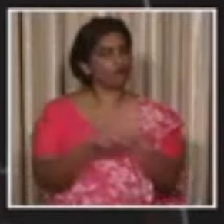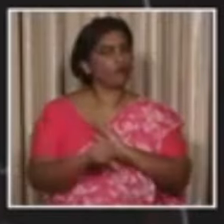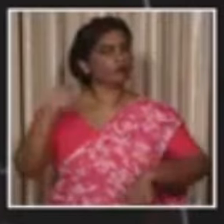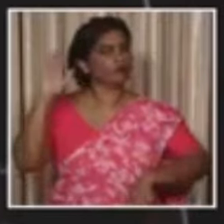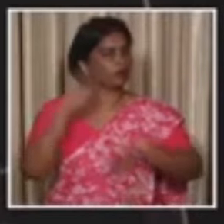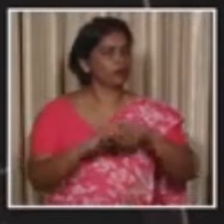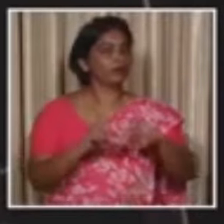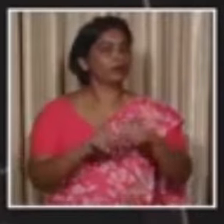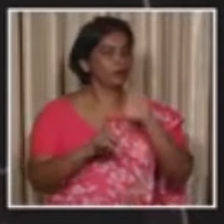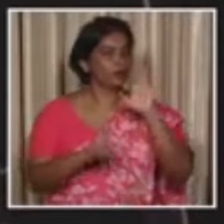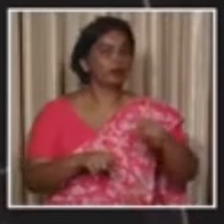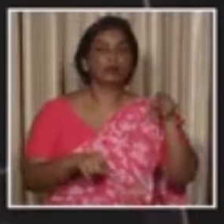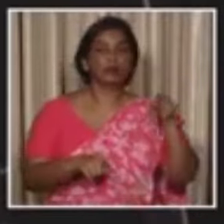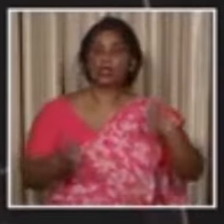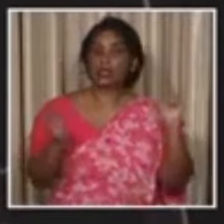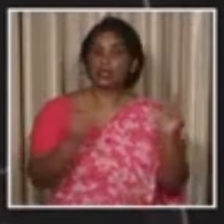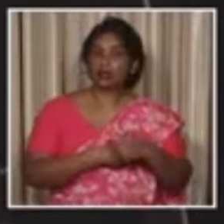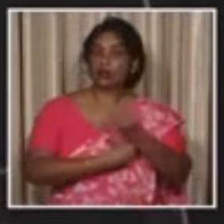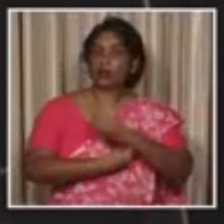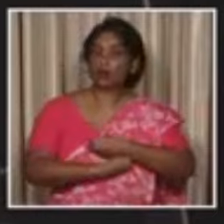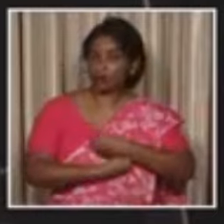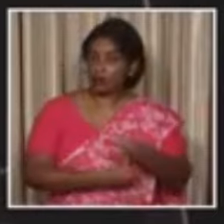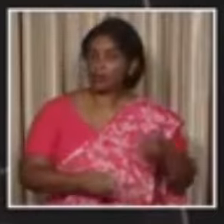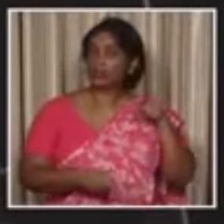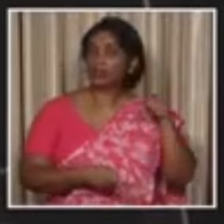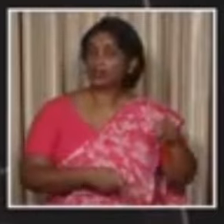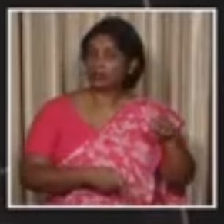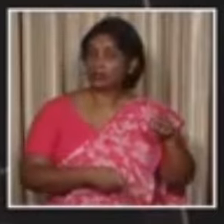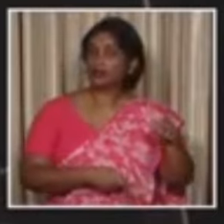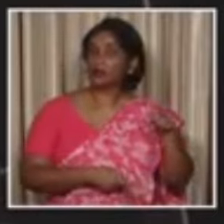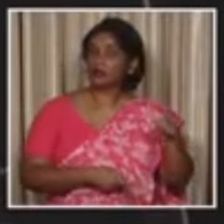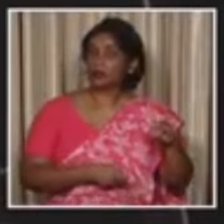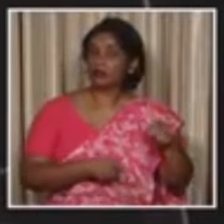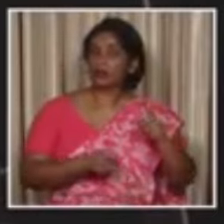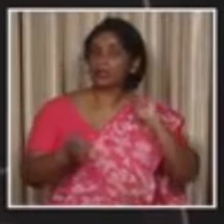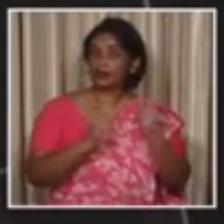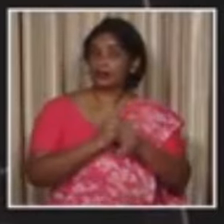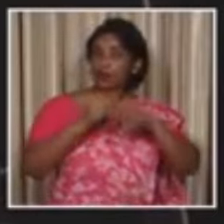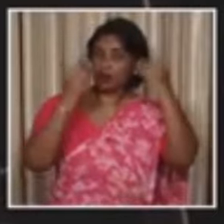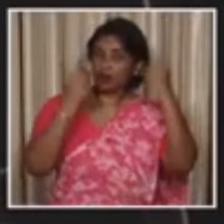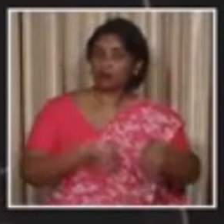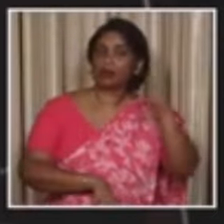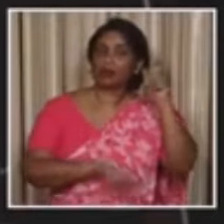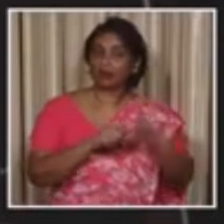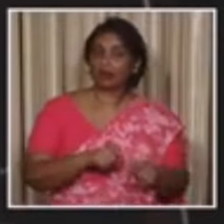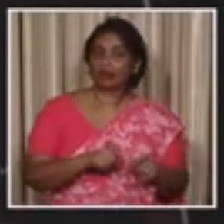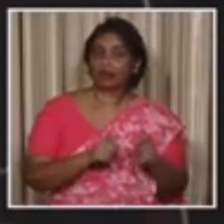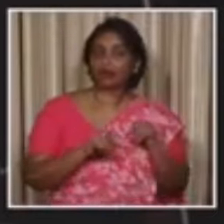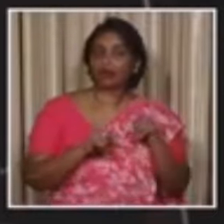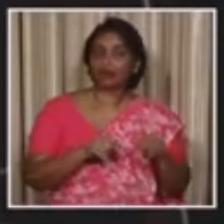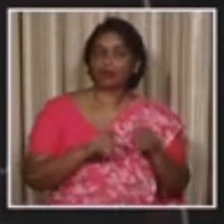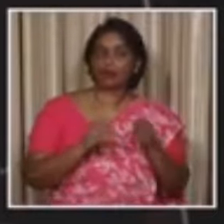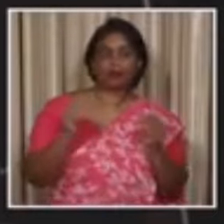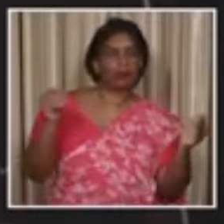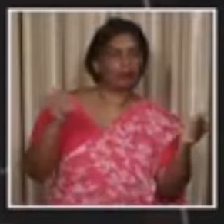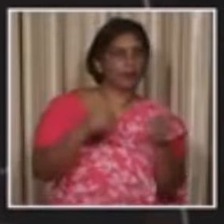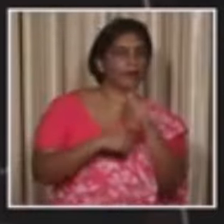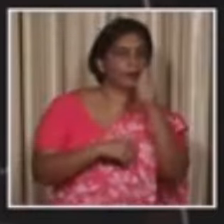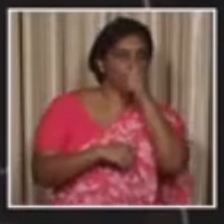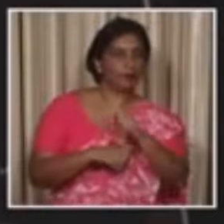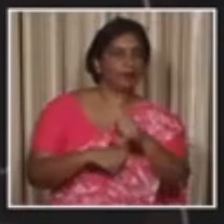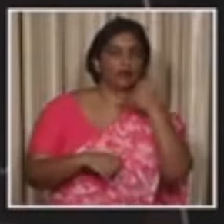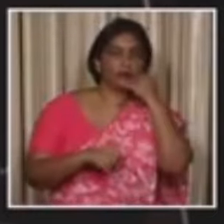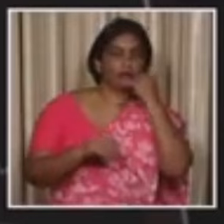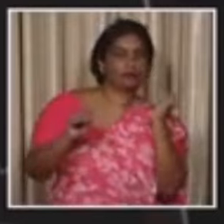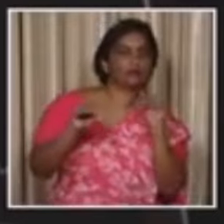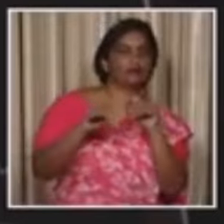වෙනවා. වගේම මේ ක්‍රිකට් විනාශ කරපු මේතරන ක්‍රිකට් ඇදලා දාපු හාදේව හිමින් සැරේ පිටිපස්සේ දොරෙන් දැන් සජව